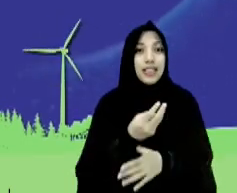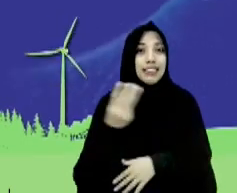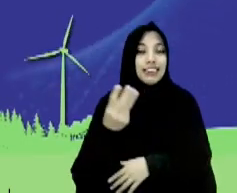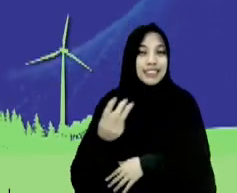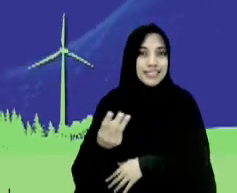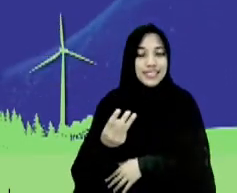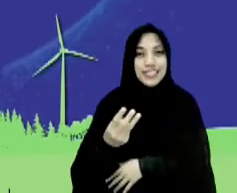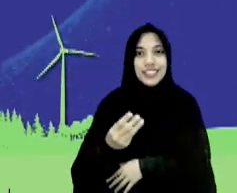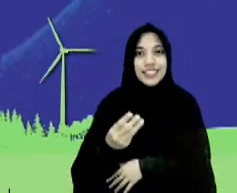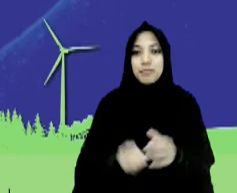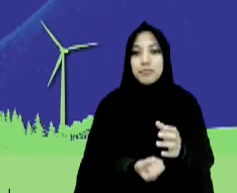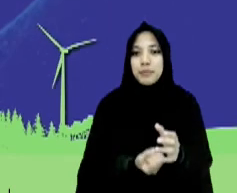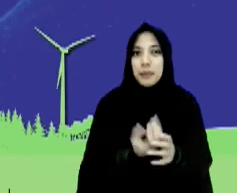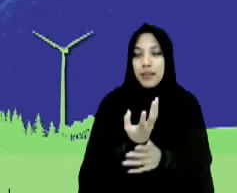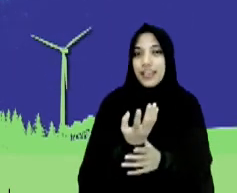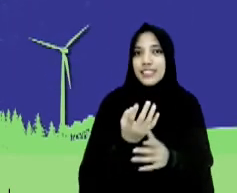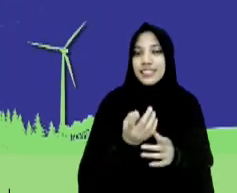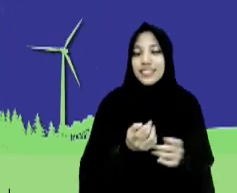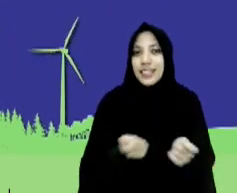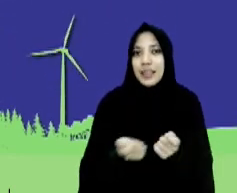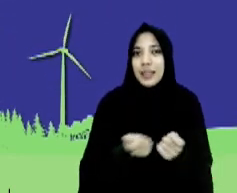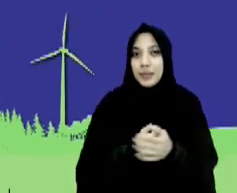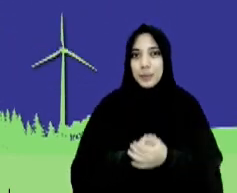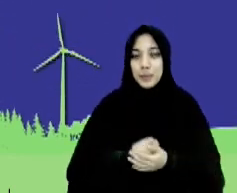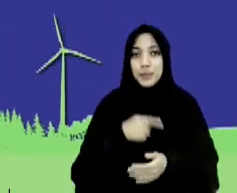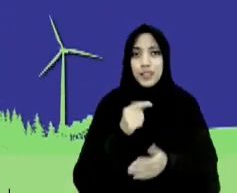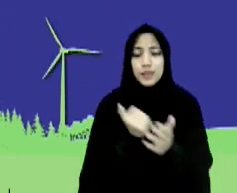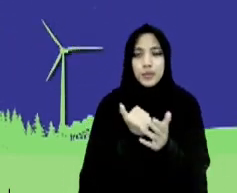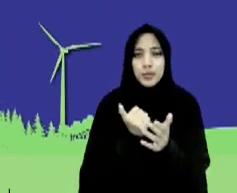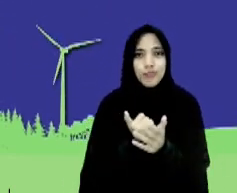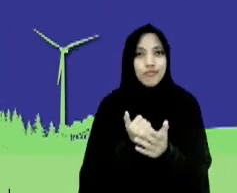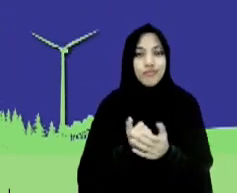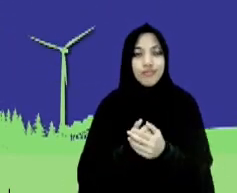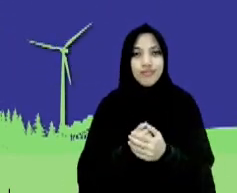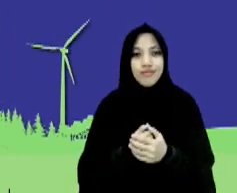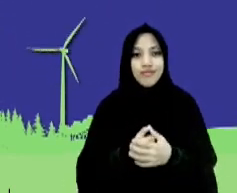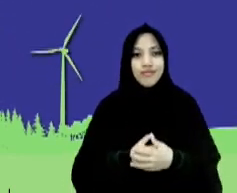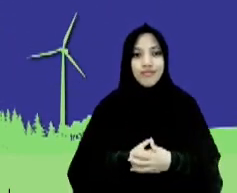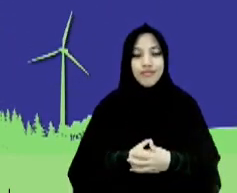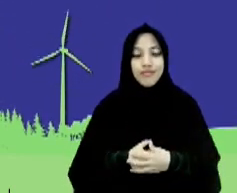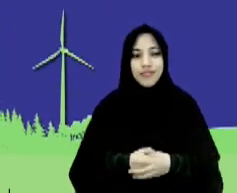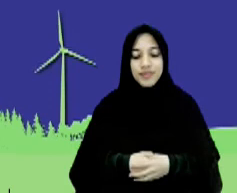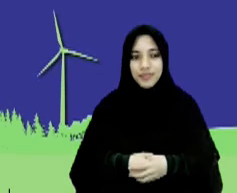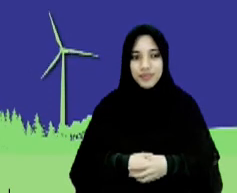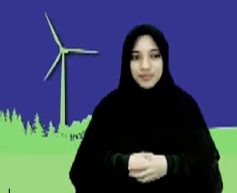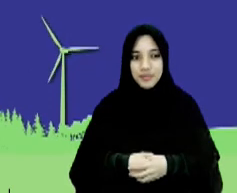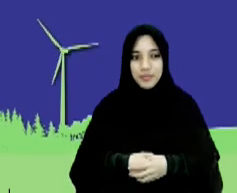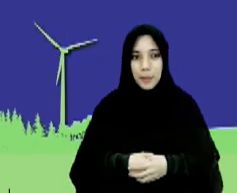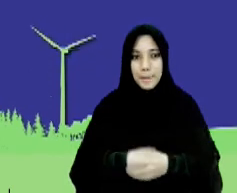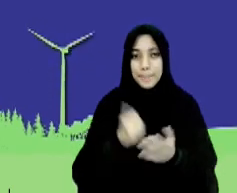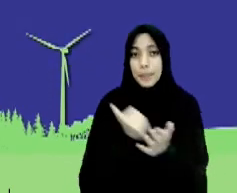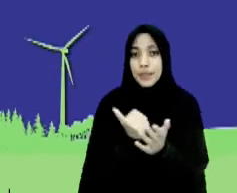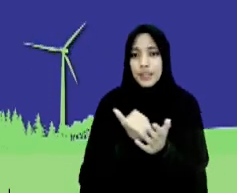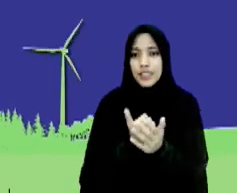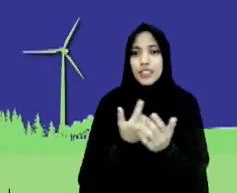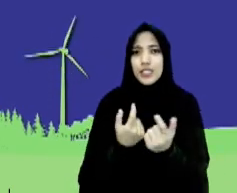ini sangat eh eh apa namanya eh sangat eh eh relevan dengan